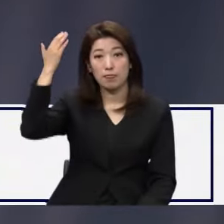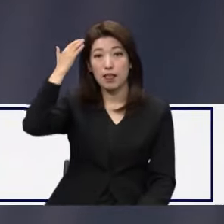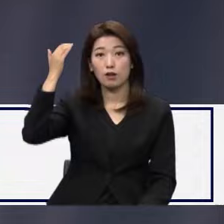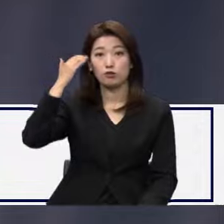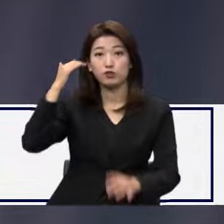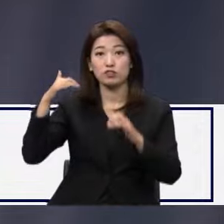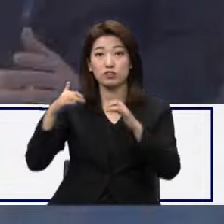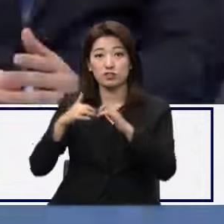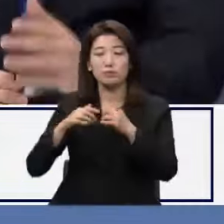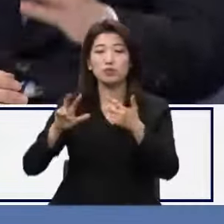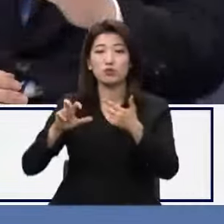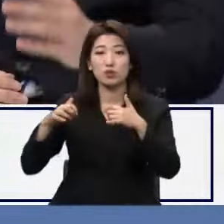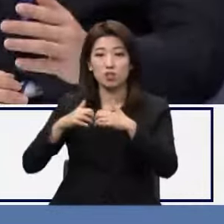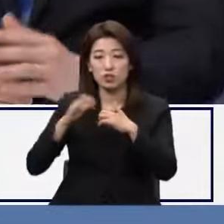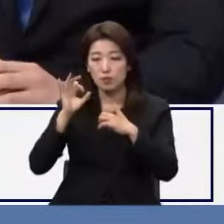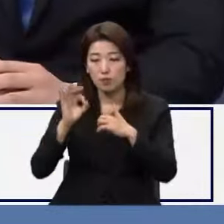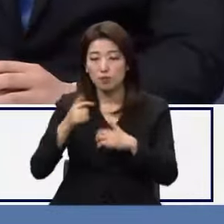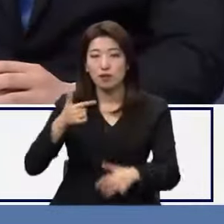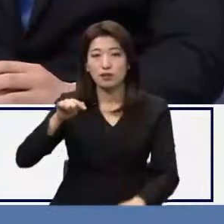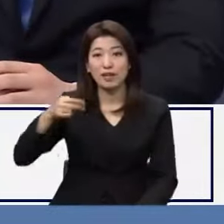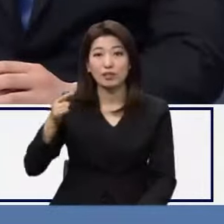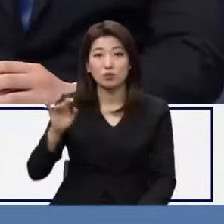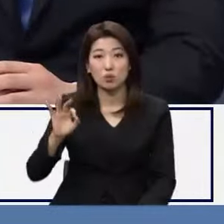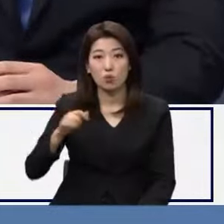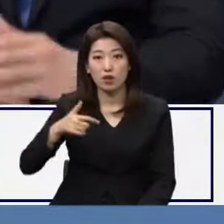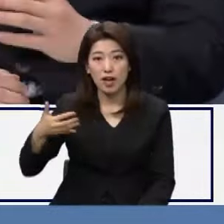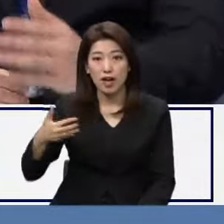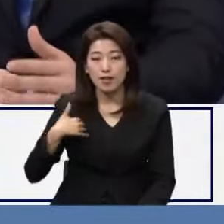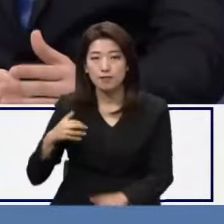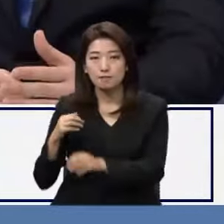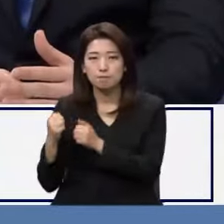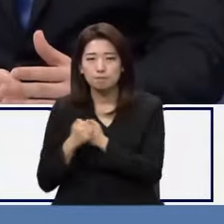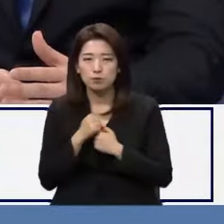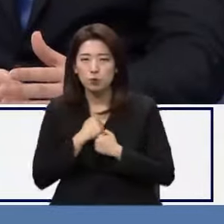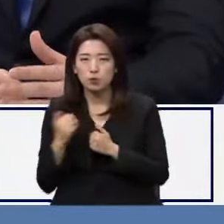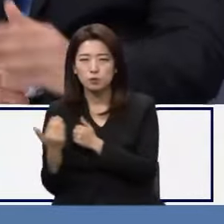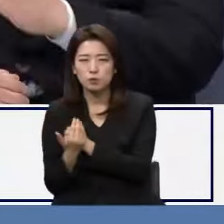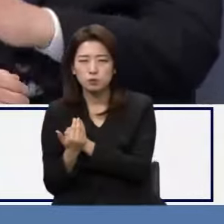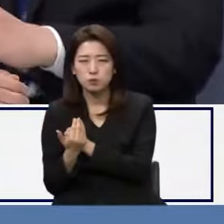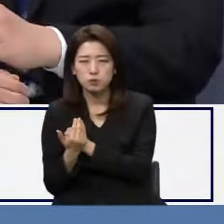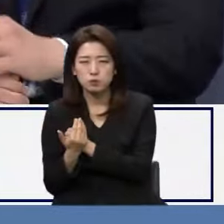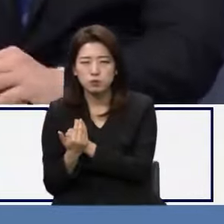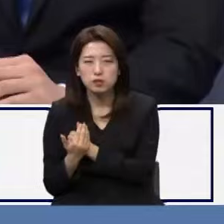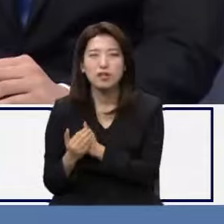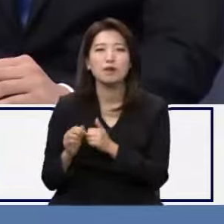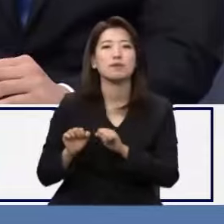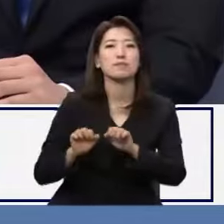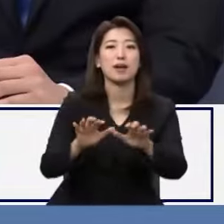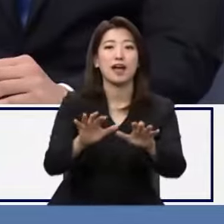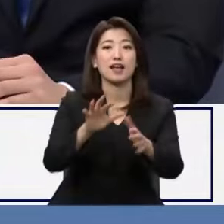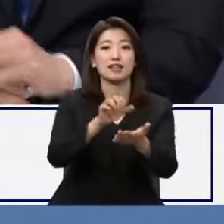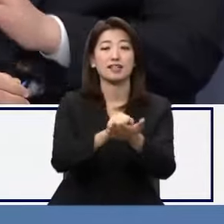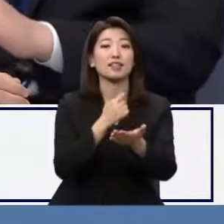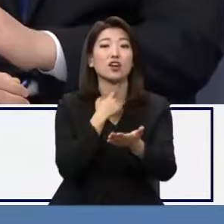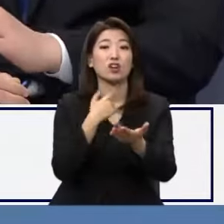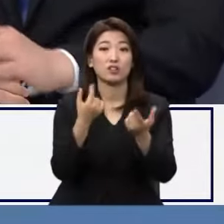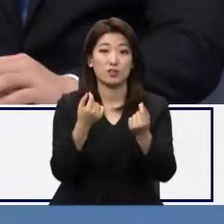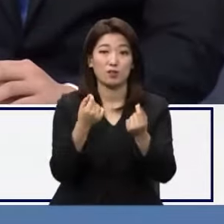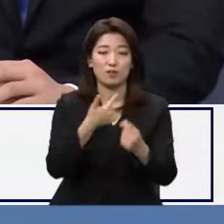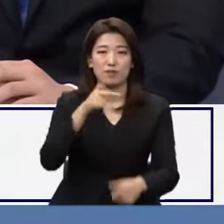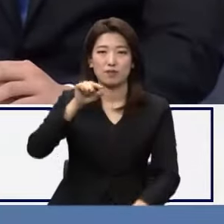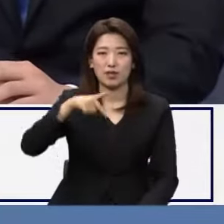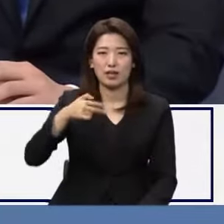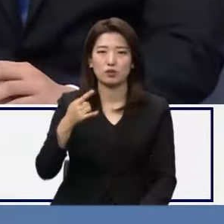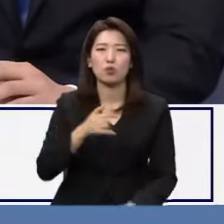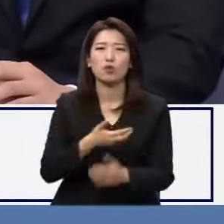상륙 작전을 통해서 수도권을 회복한 거 아니겠습니까 그런 일환이라고 봅니다 일단 저희가 지난 총선에서 보면 낙동강 전선에서